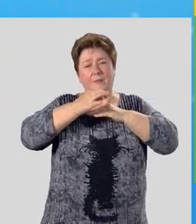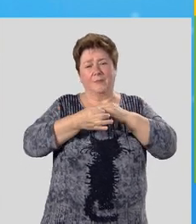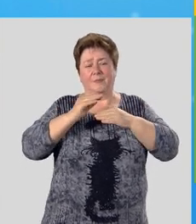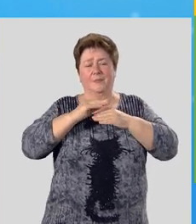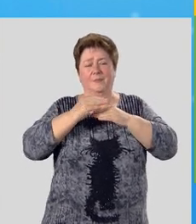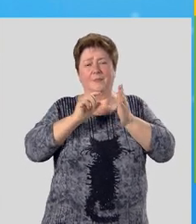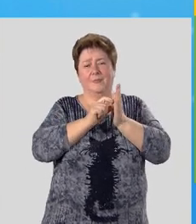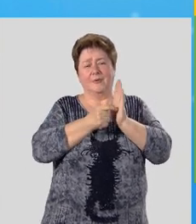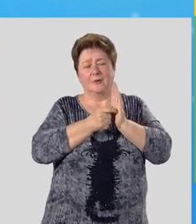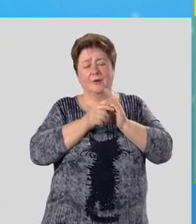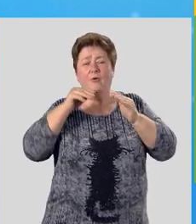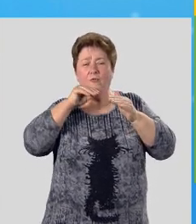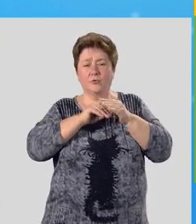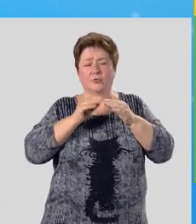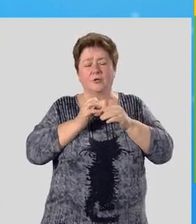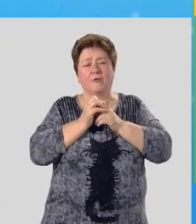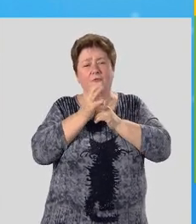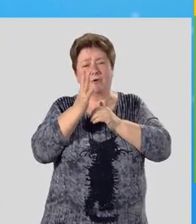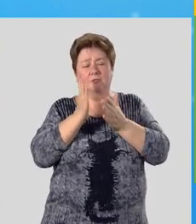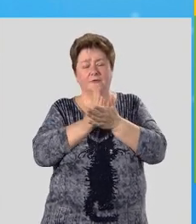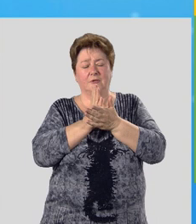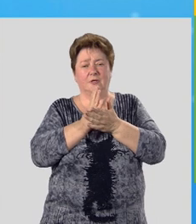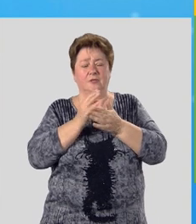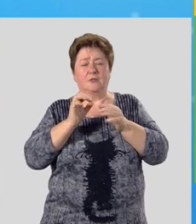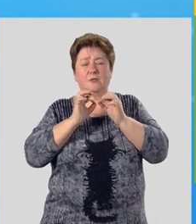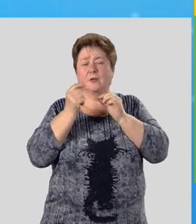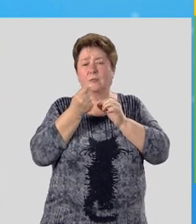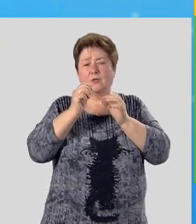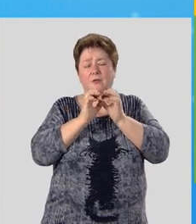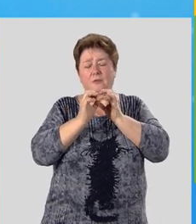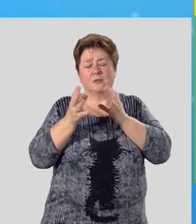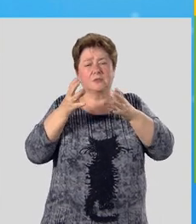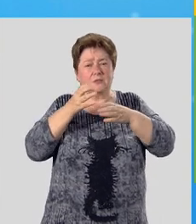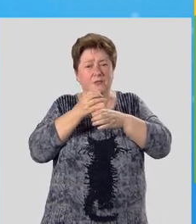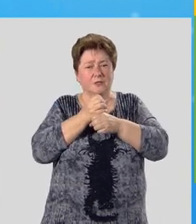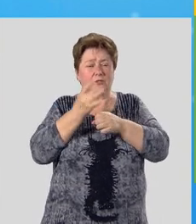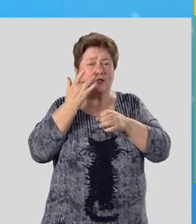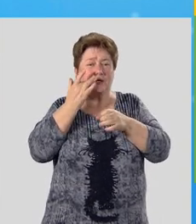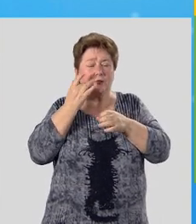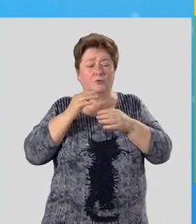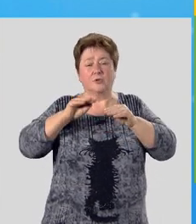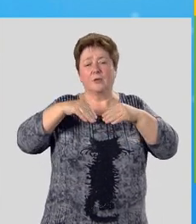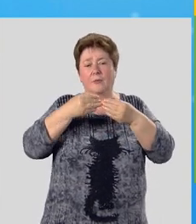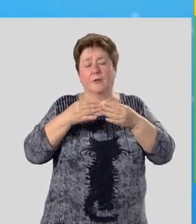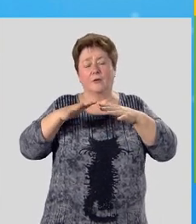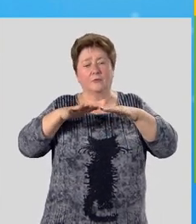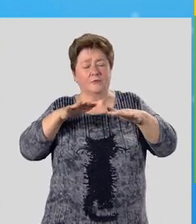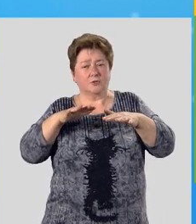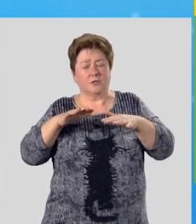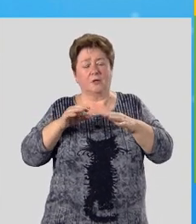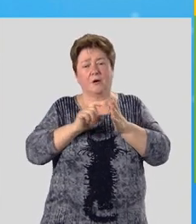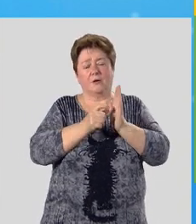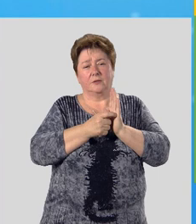плазматической мембраной. Внутри выростов находятся микротрубочки, сокращение которых приводит клетку в